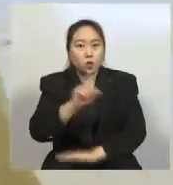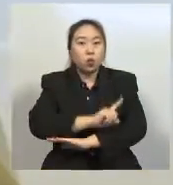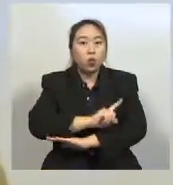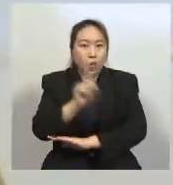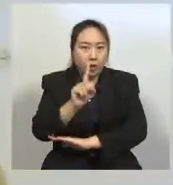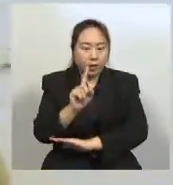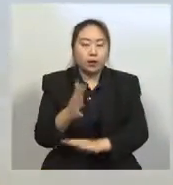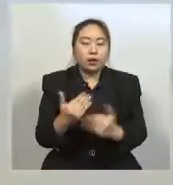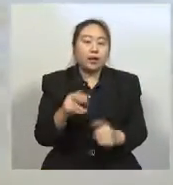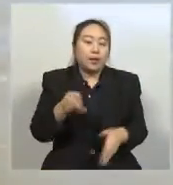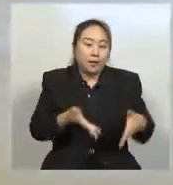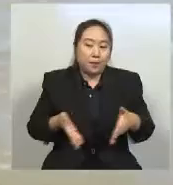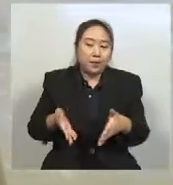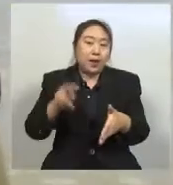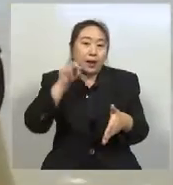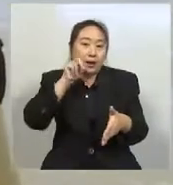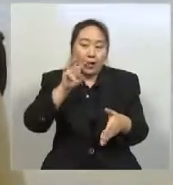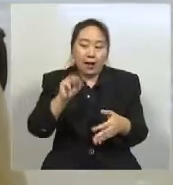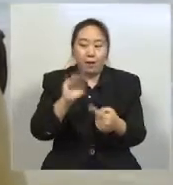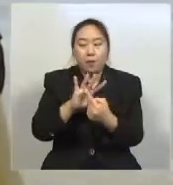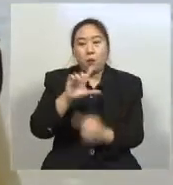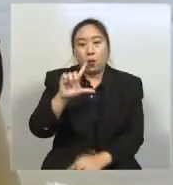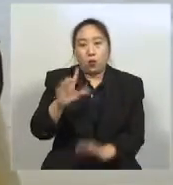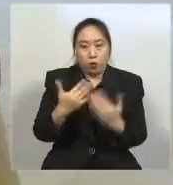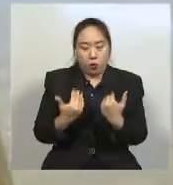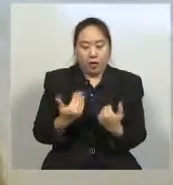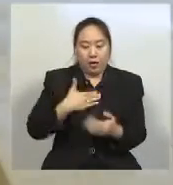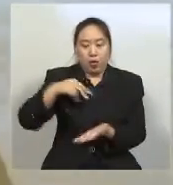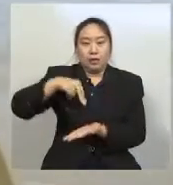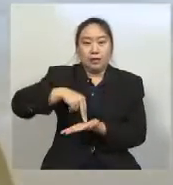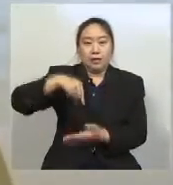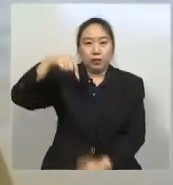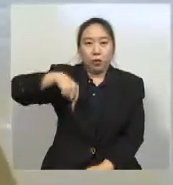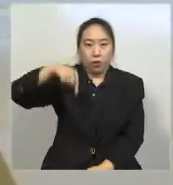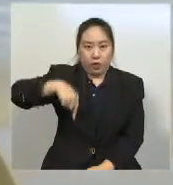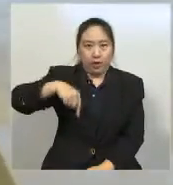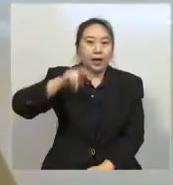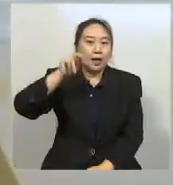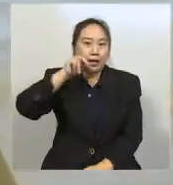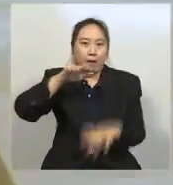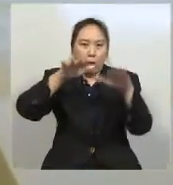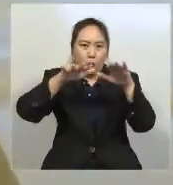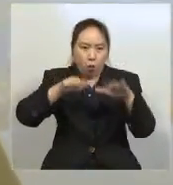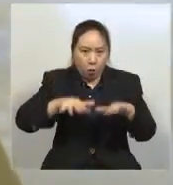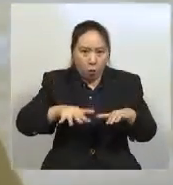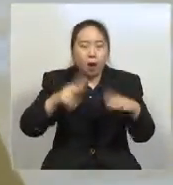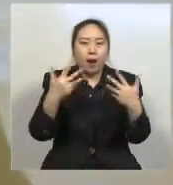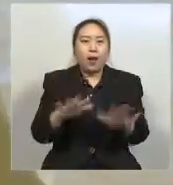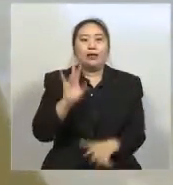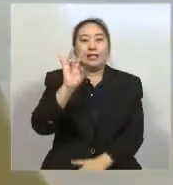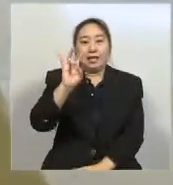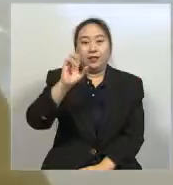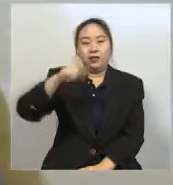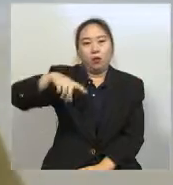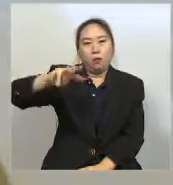ดับน้ำมูลอยู่จุดนี้จุดที่เรายืนอยู่ที่นี้นะครับลดลงแล้ว7เซนติเม